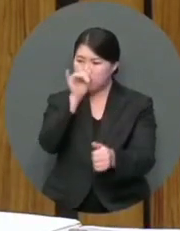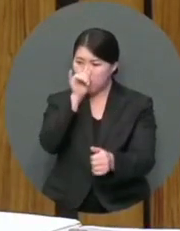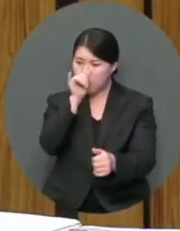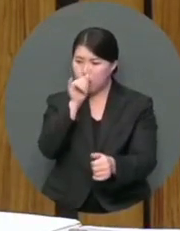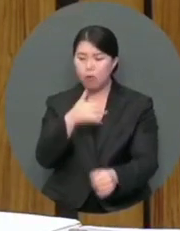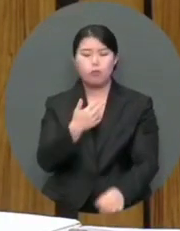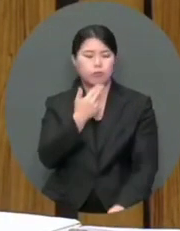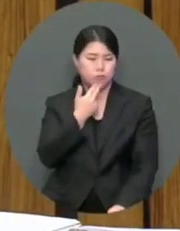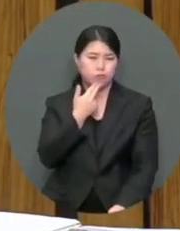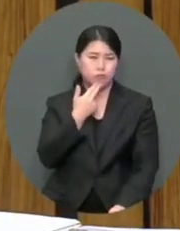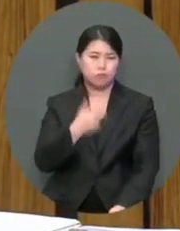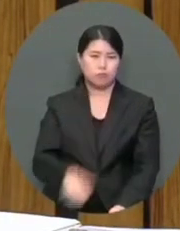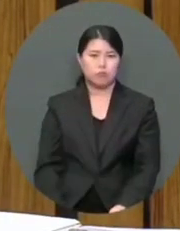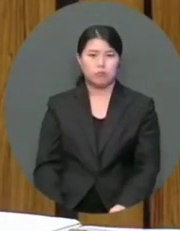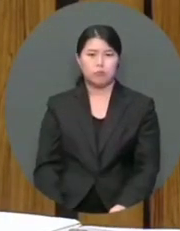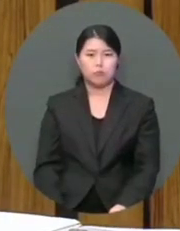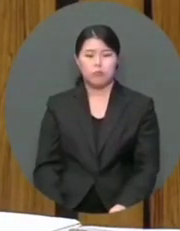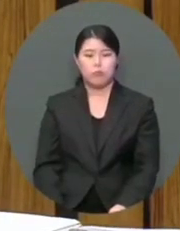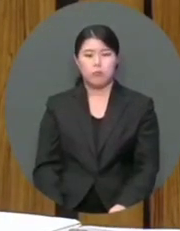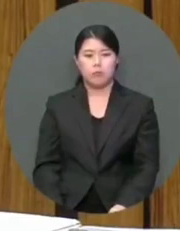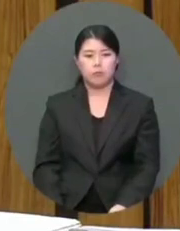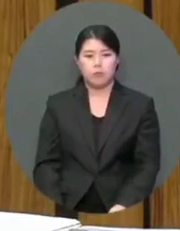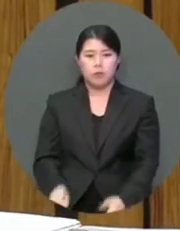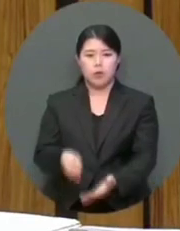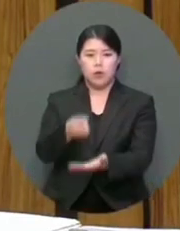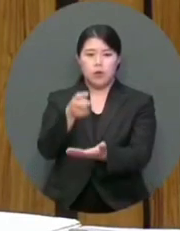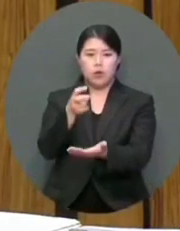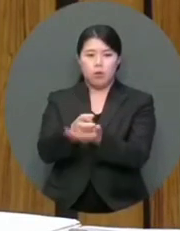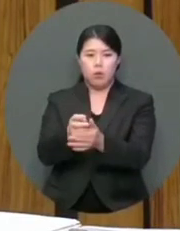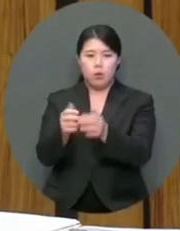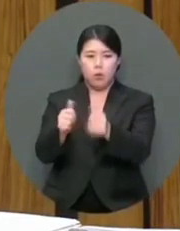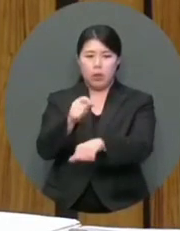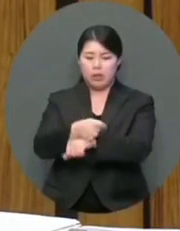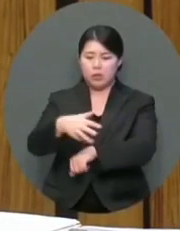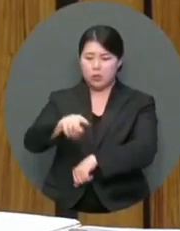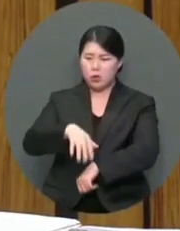현재 없습니다. 법원 행정처 가는 것이 인센티브입니까?